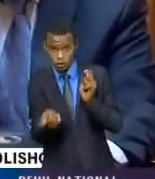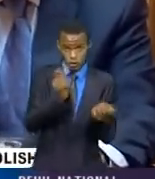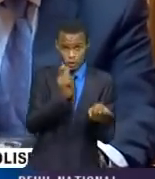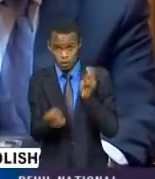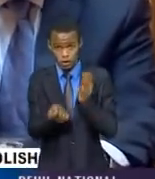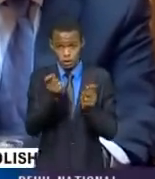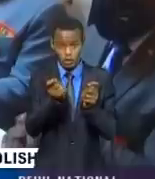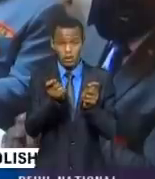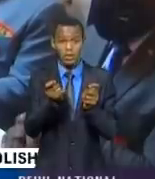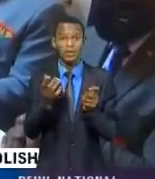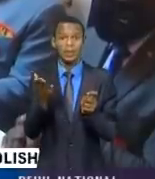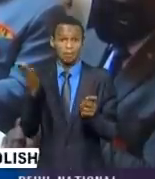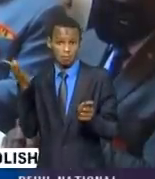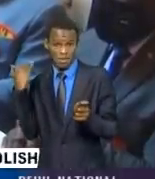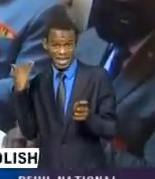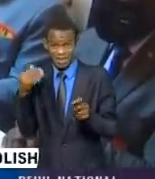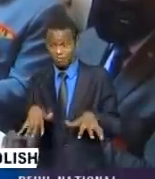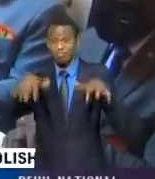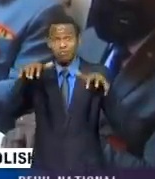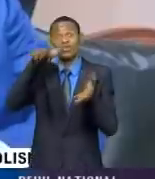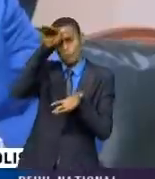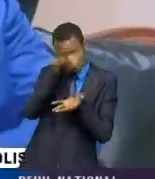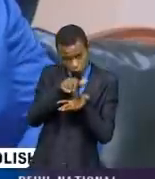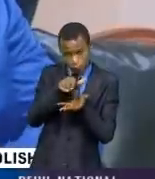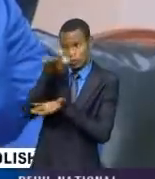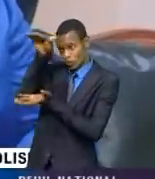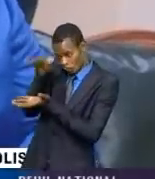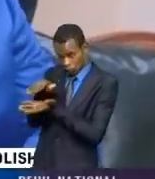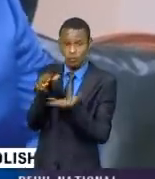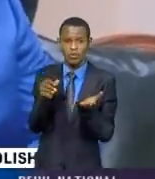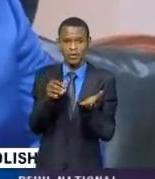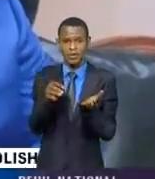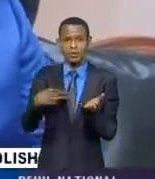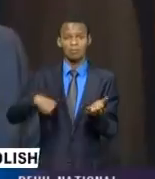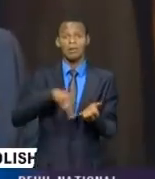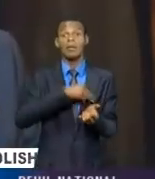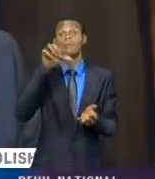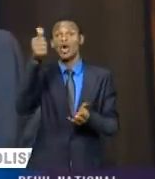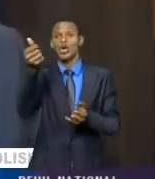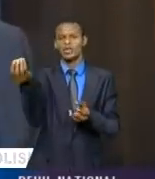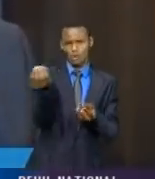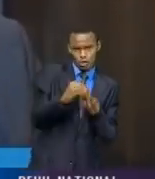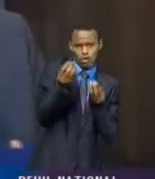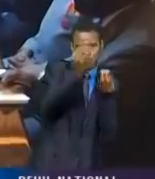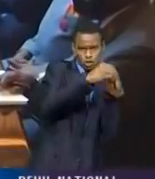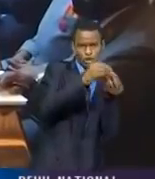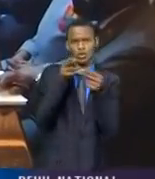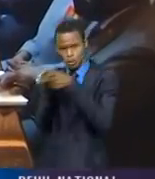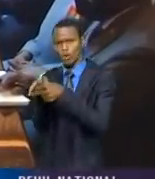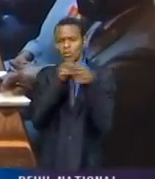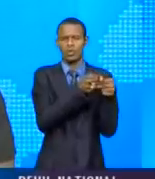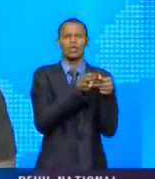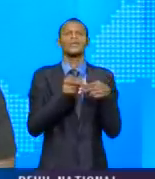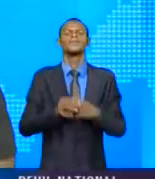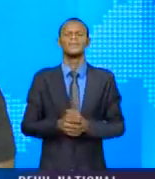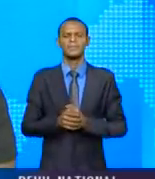8 et d'ici le mois de juin et aura deux autres commissaires qui seront élus pour compléter le nombre a conclu moussa faki mahamat